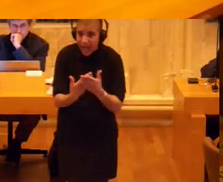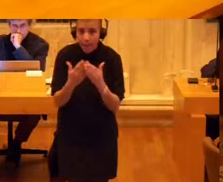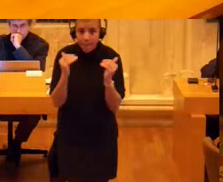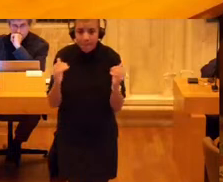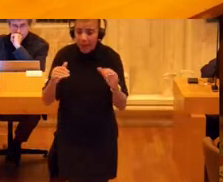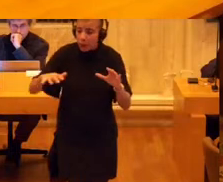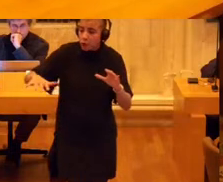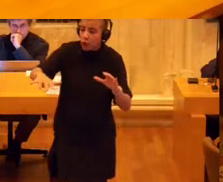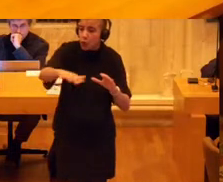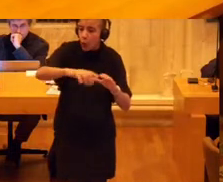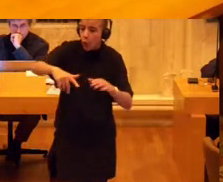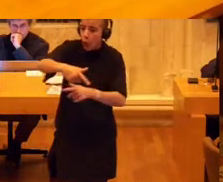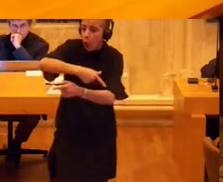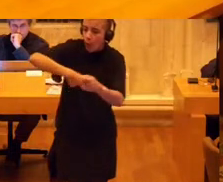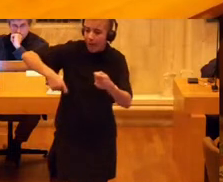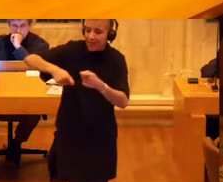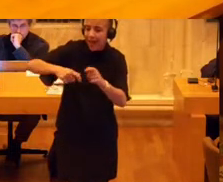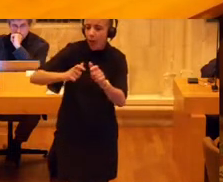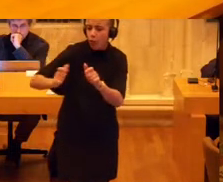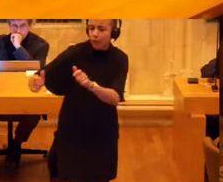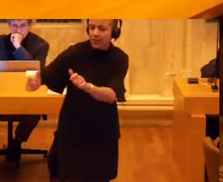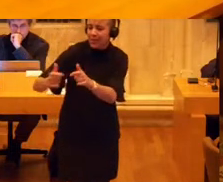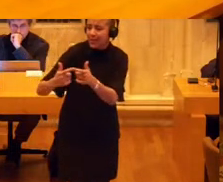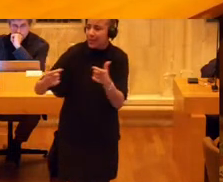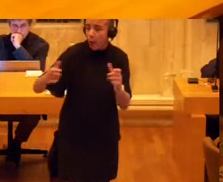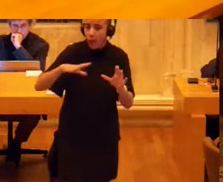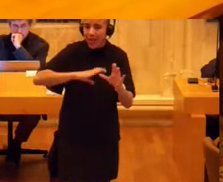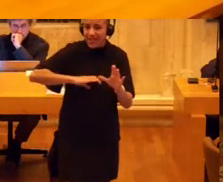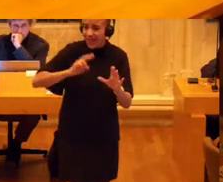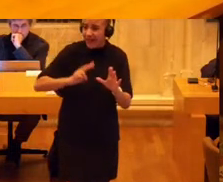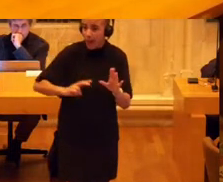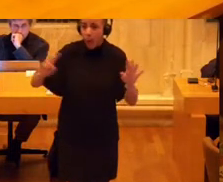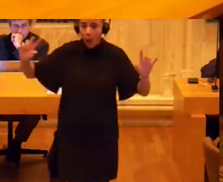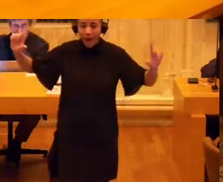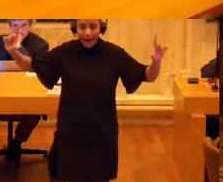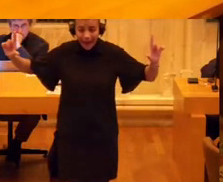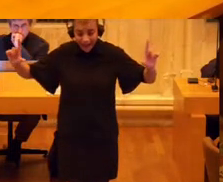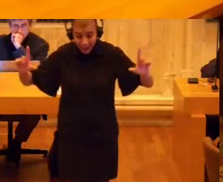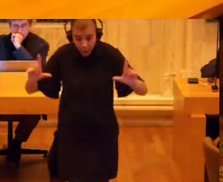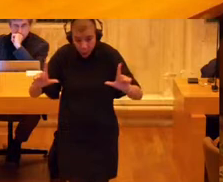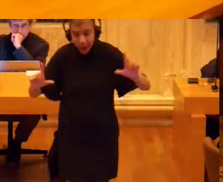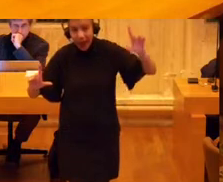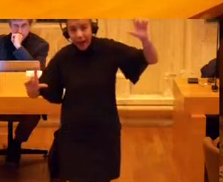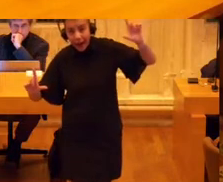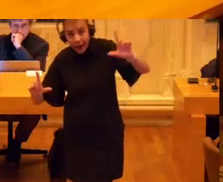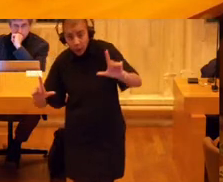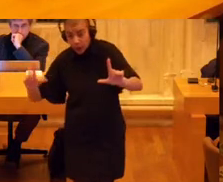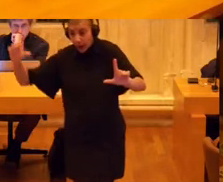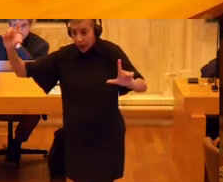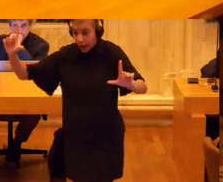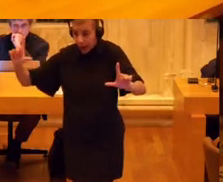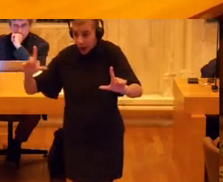cet impact au maximum. En tout cas, ce qui nous semblait le maximum